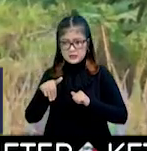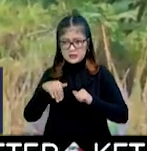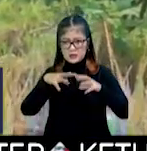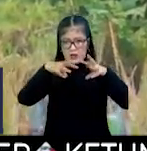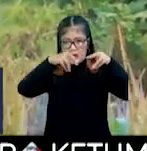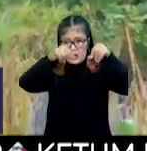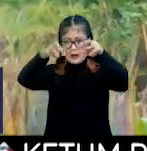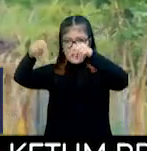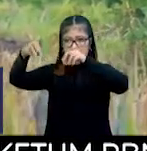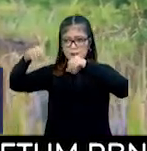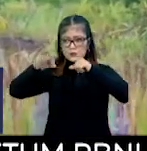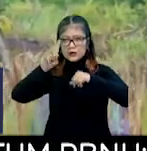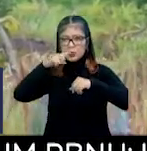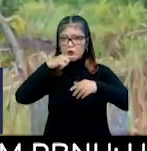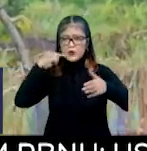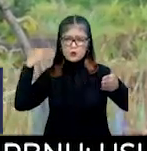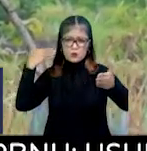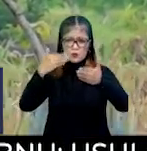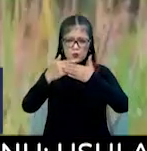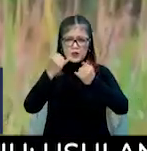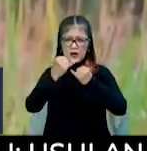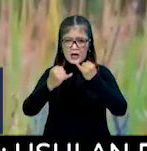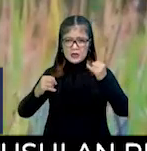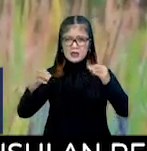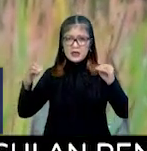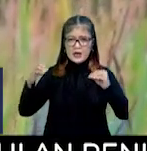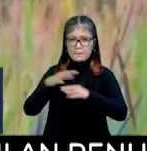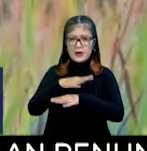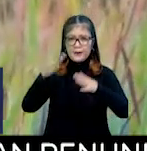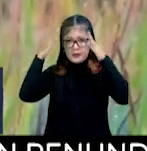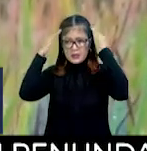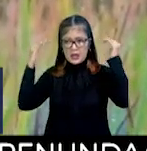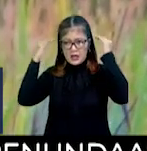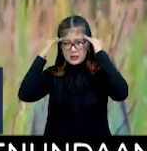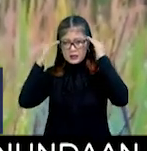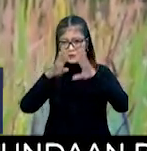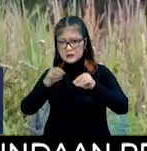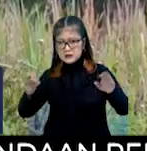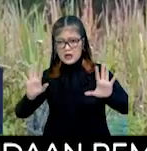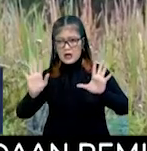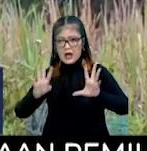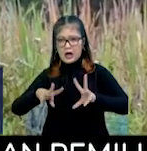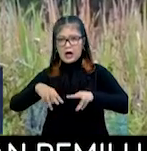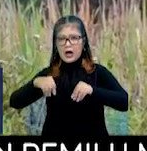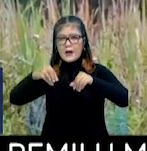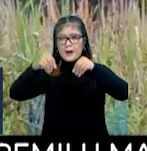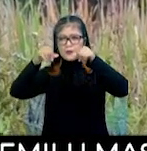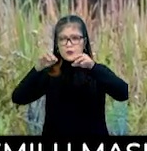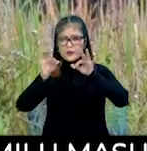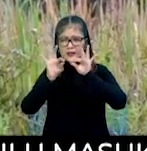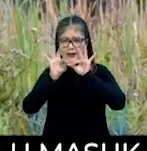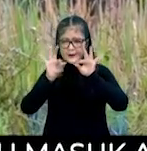terakhir juga tidak berdampak signifikan baik ke sektor pertanian maupun permukiman warga. Lantaran abu vulkanik yang terbawa angin masih relatif tipis.